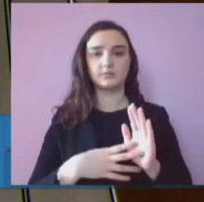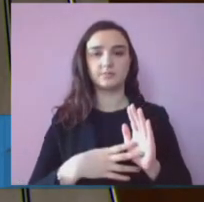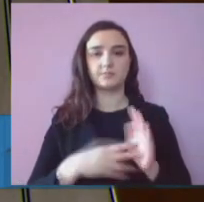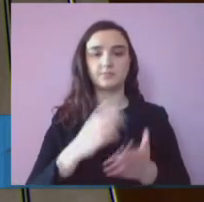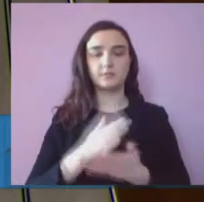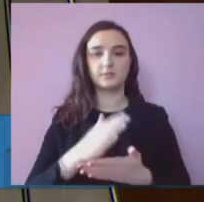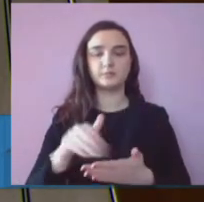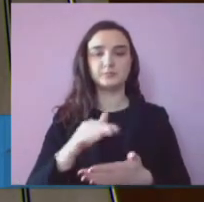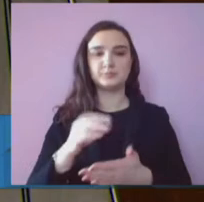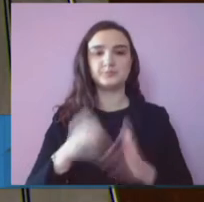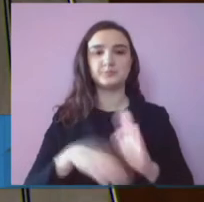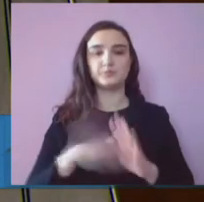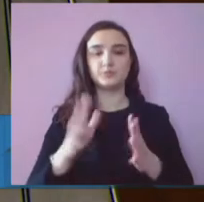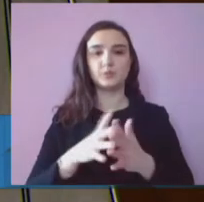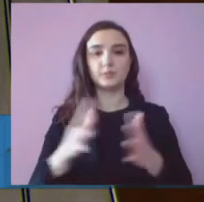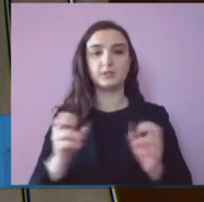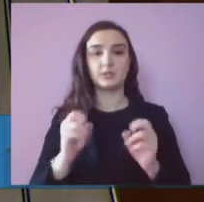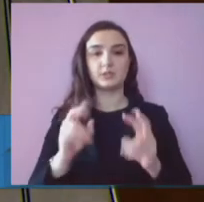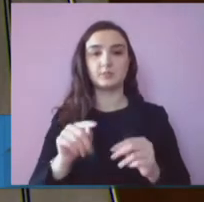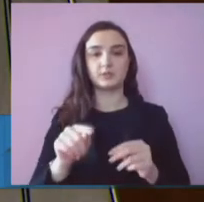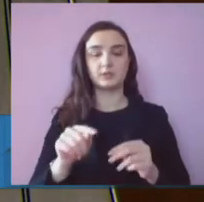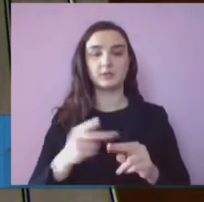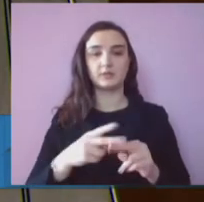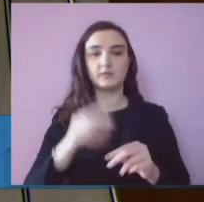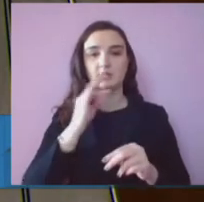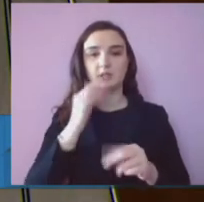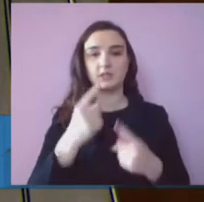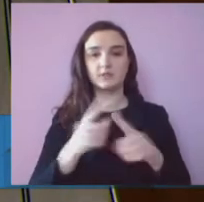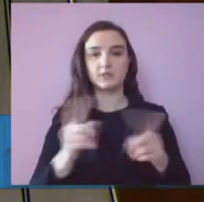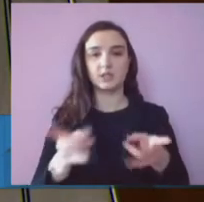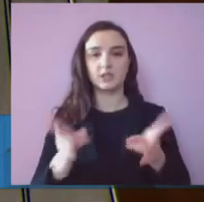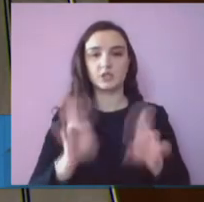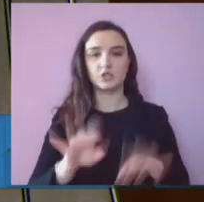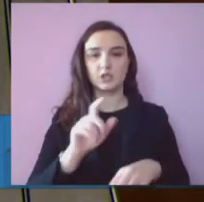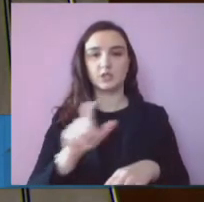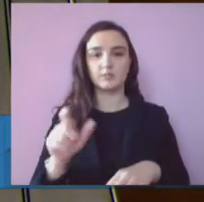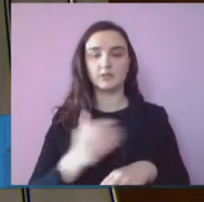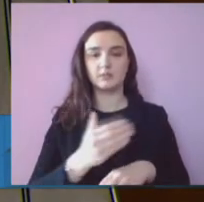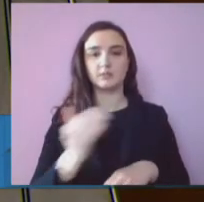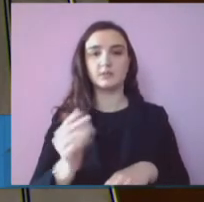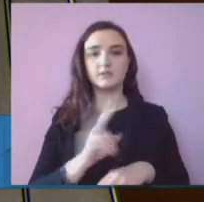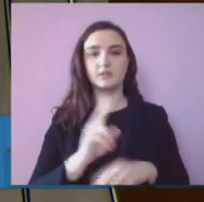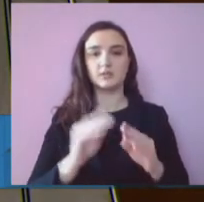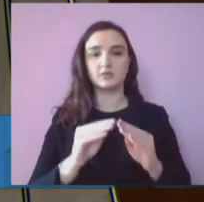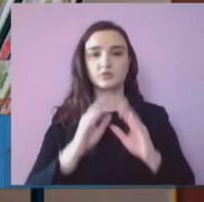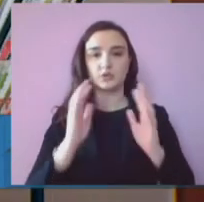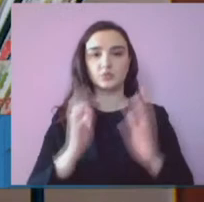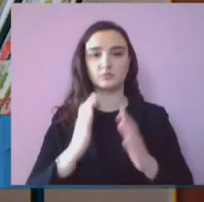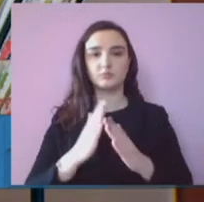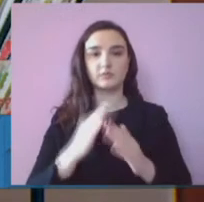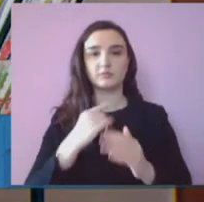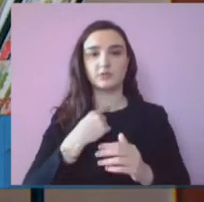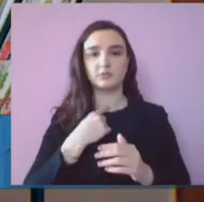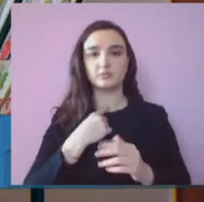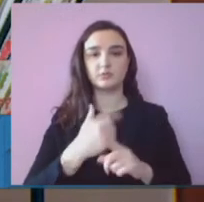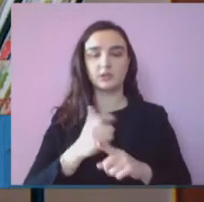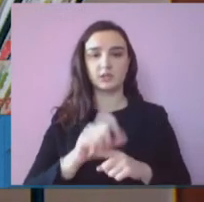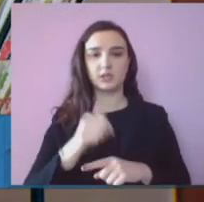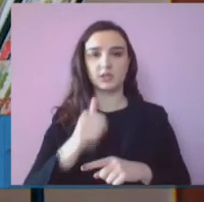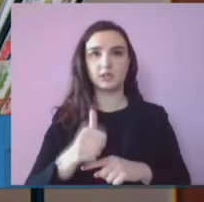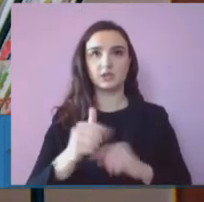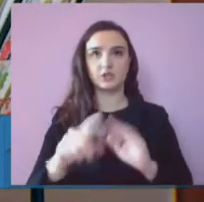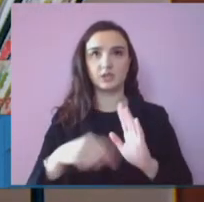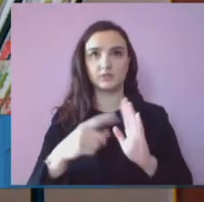უფრო მეტი საფრთხე, ვიდრე სხვა დანარჩენი ადამიანებისათვის, ვისაც შენარჩუნებული აქვს ფარისებრი ჯირკვალი? ძალიან კარგი. დიდი